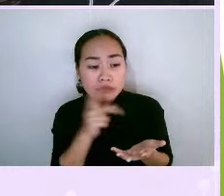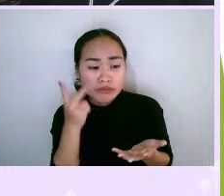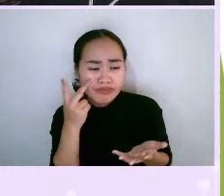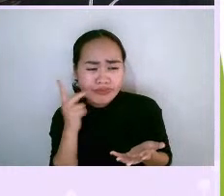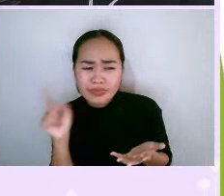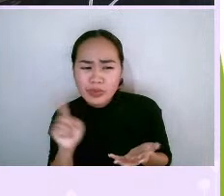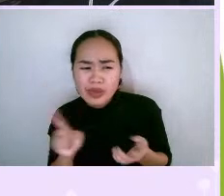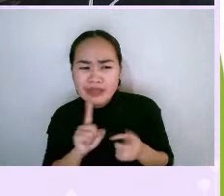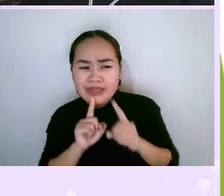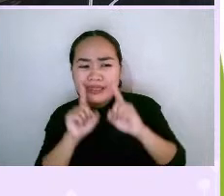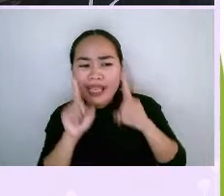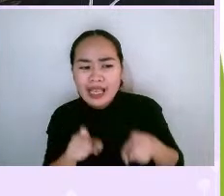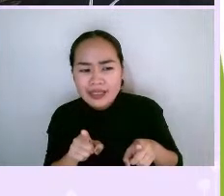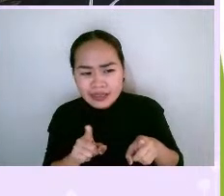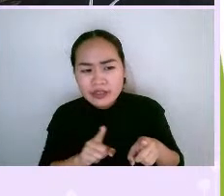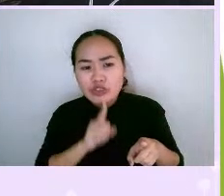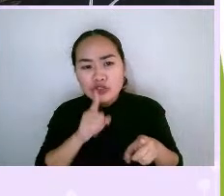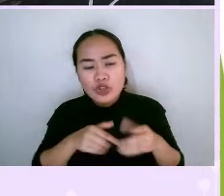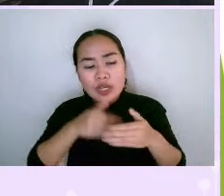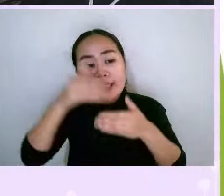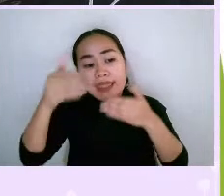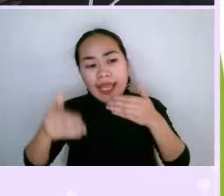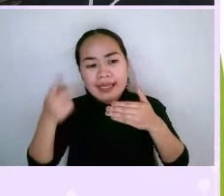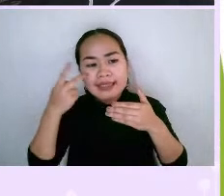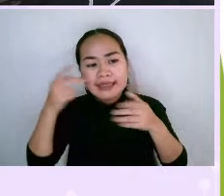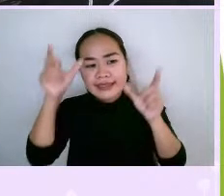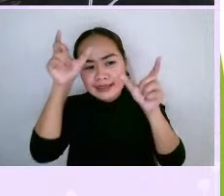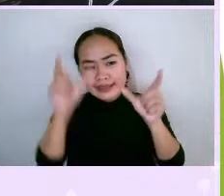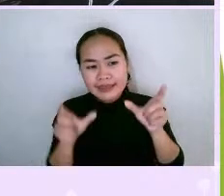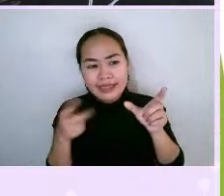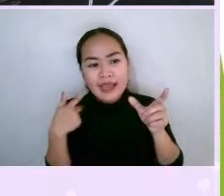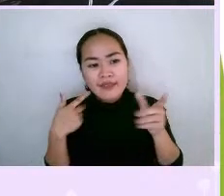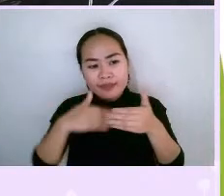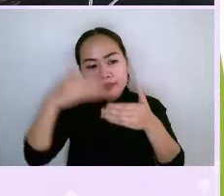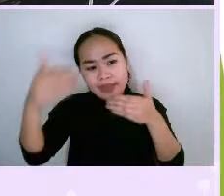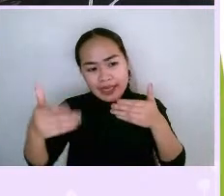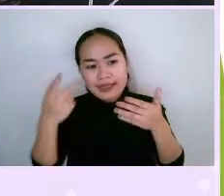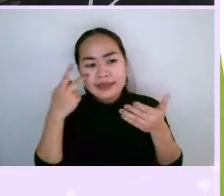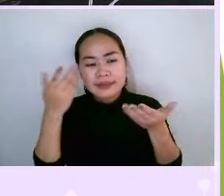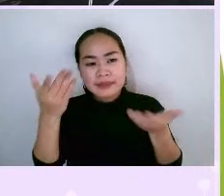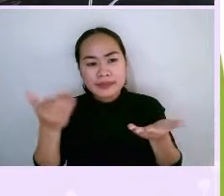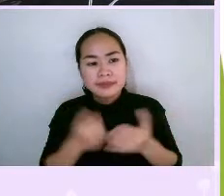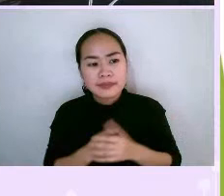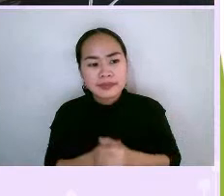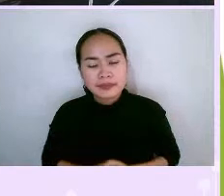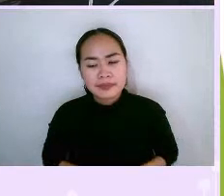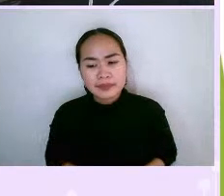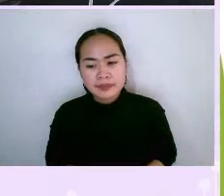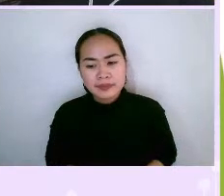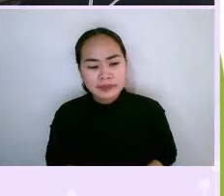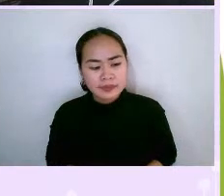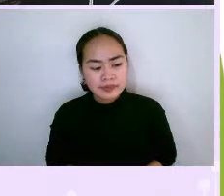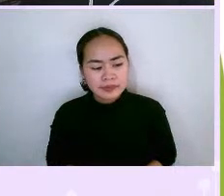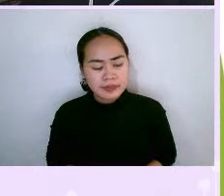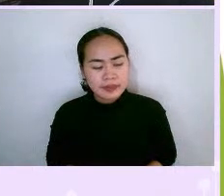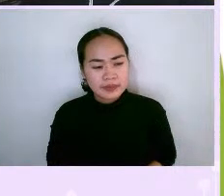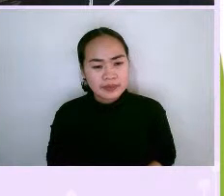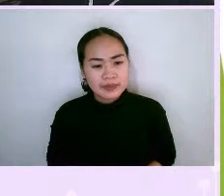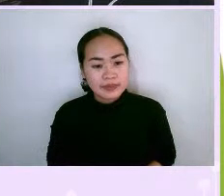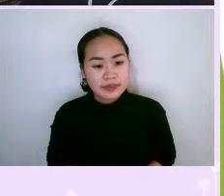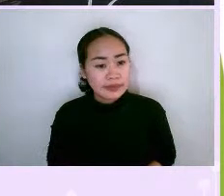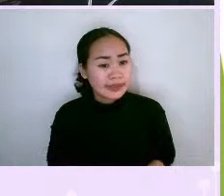us go to the next slide. Nakita po natin, ito yung ginagawa natin,